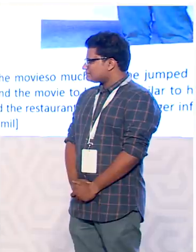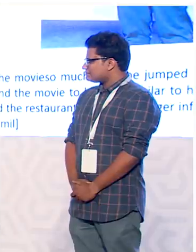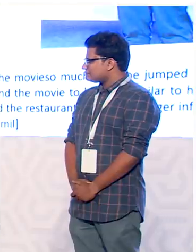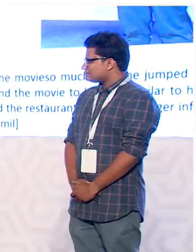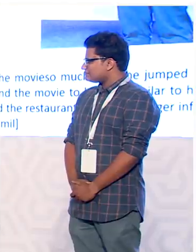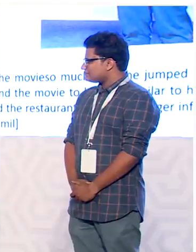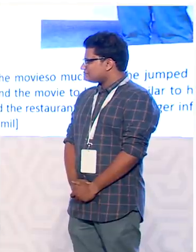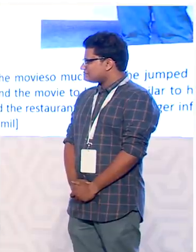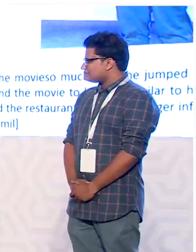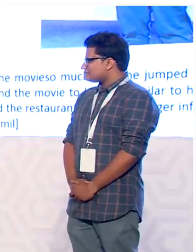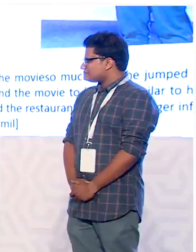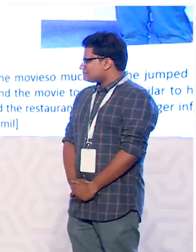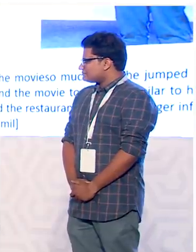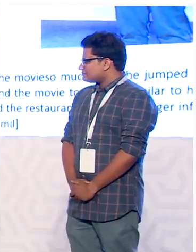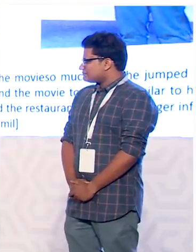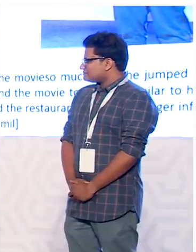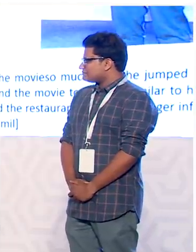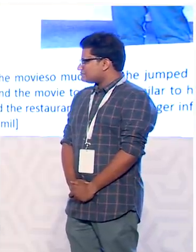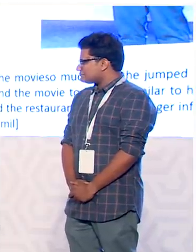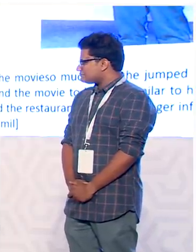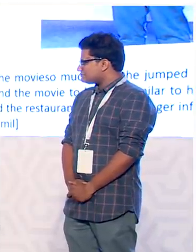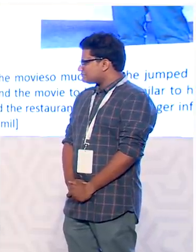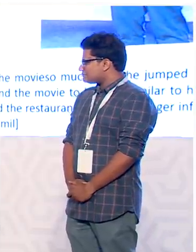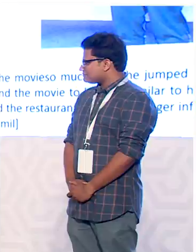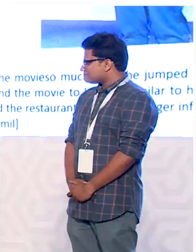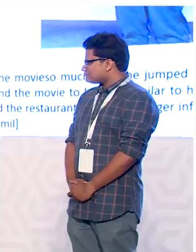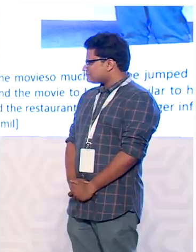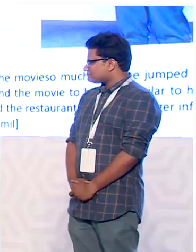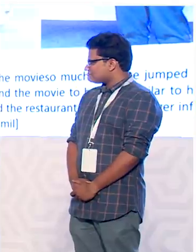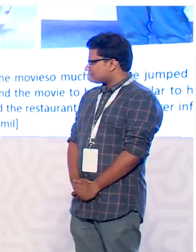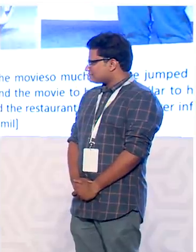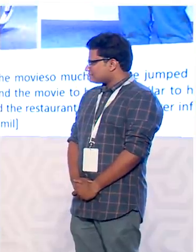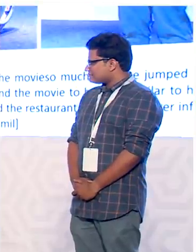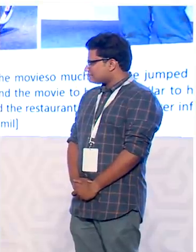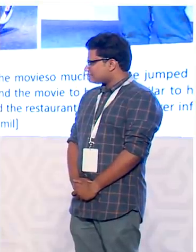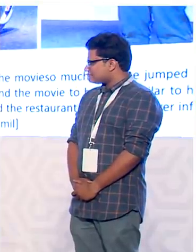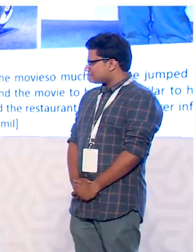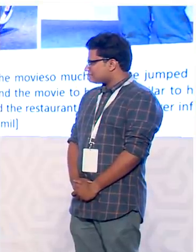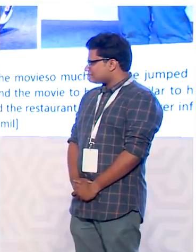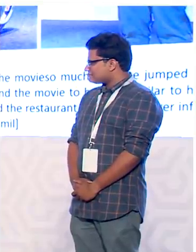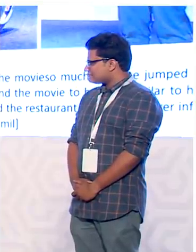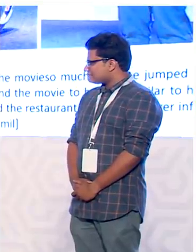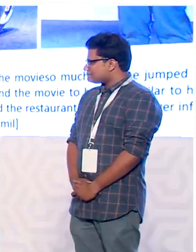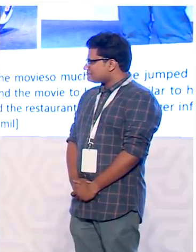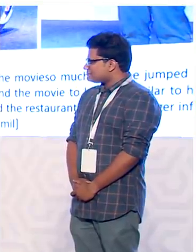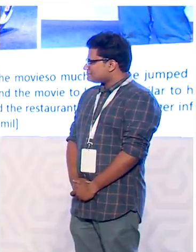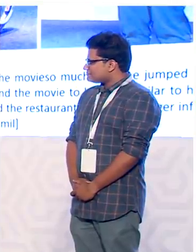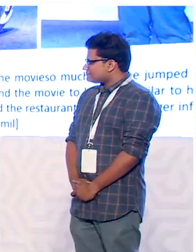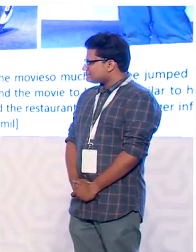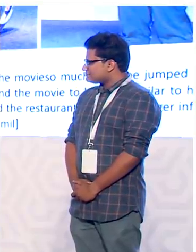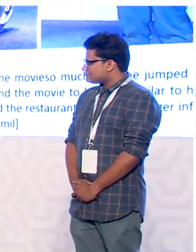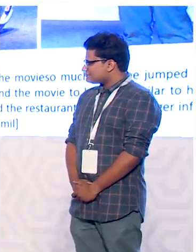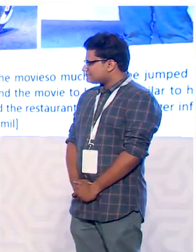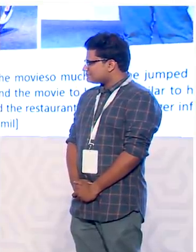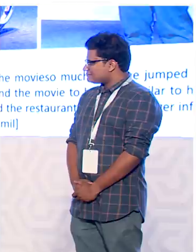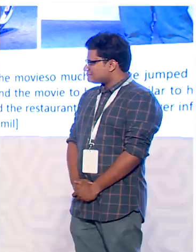சோகங்களை எல்லாம் விட்டுவிட ஆசை கார் குழலில் உழகை